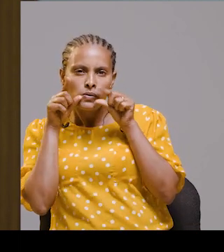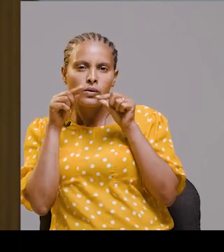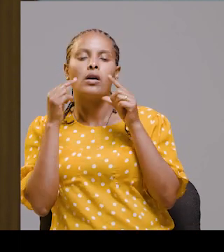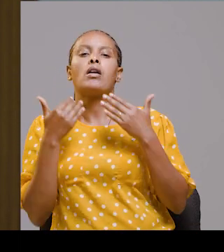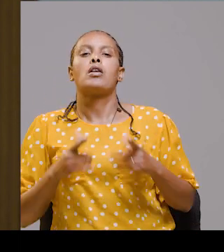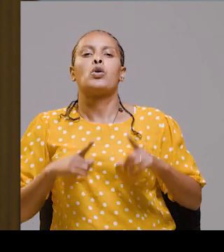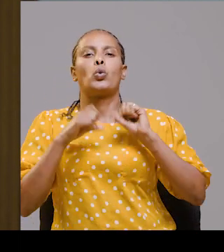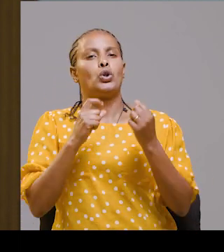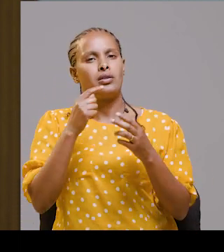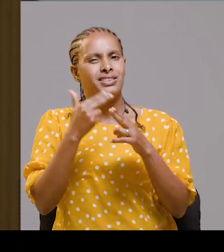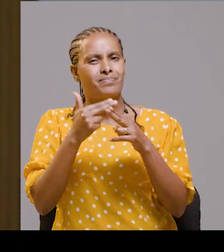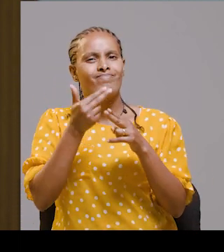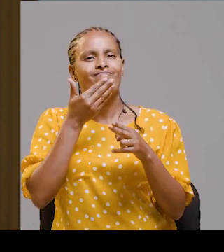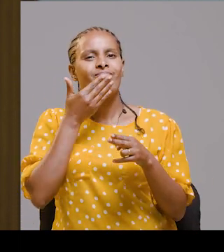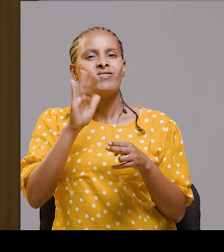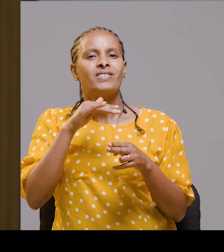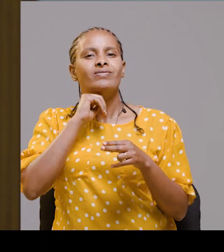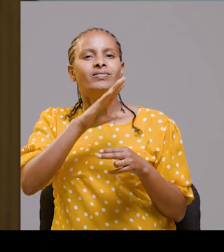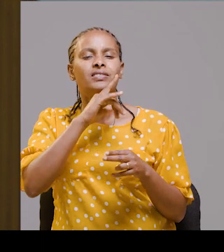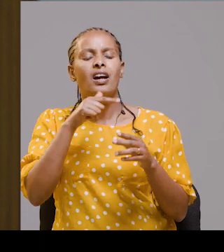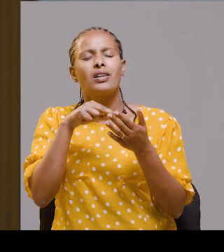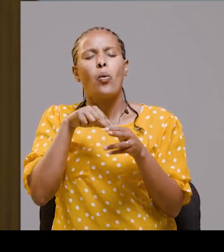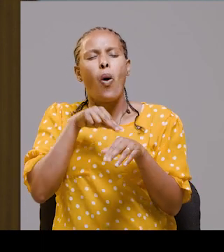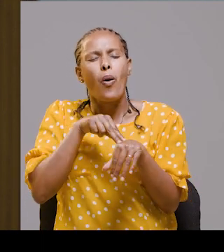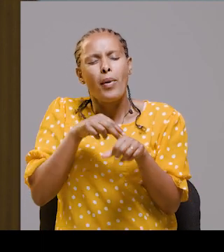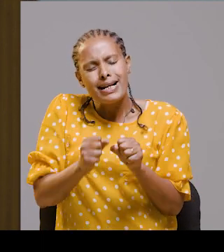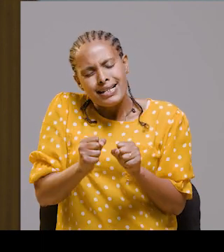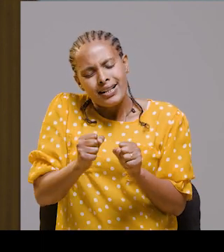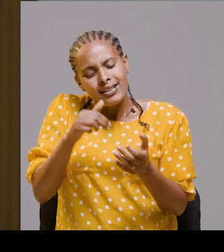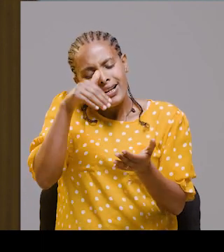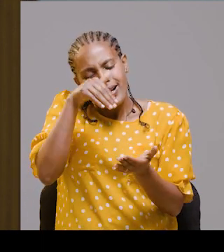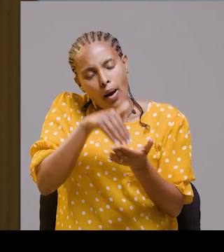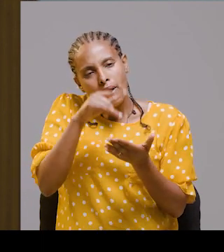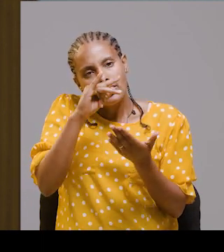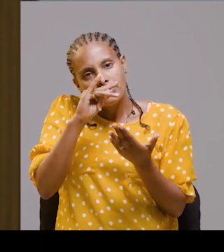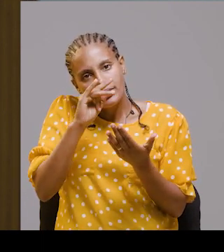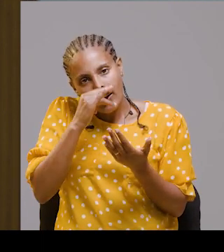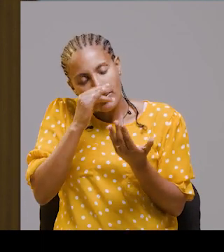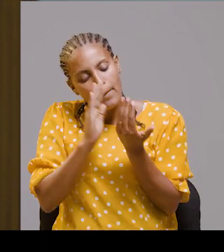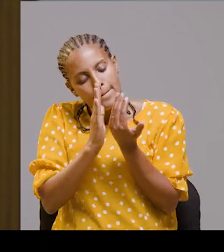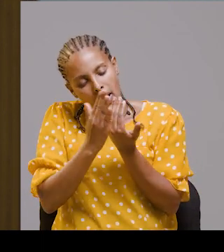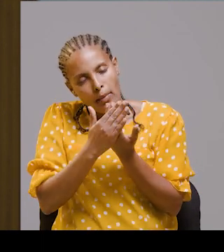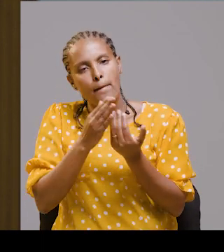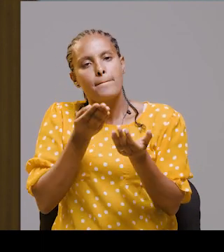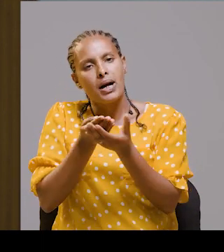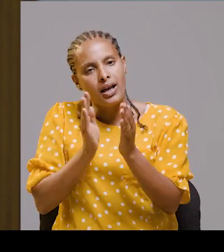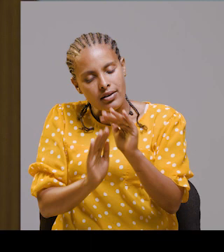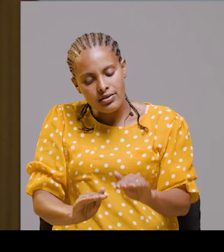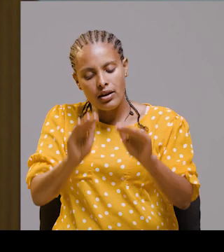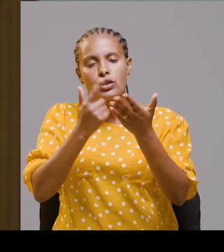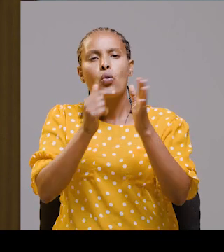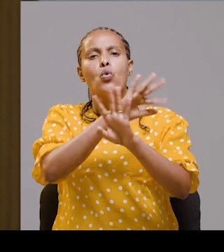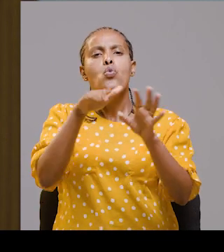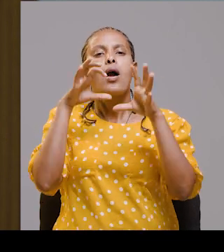ይሰጣሉ። ስለዚህ ያንን ተቋቁማ ደግሞ ድጋሚ ልጆቿን ማሳደግ ቤተሰቡን መምራት ይኖራል። ይሄ ሁሉ ሆኖ